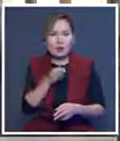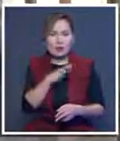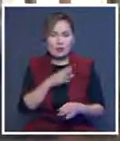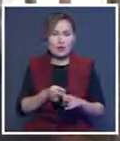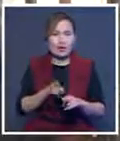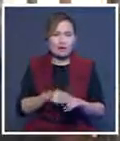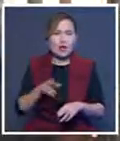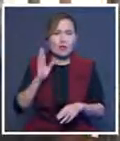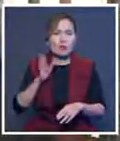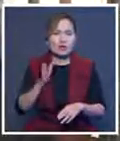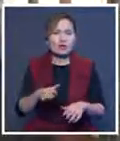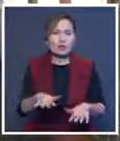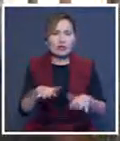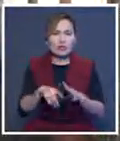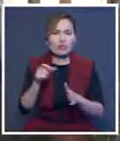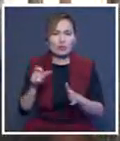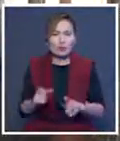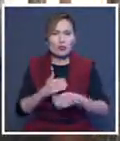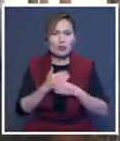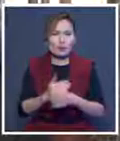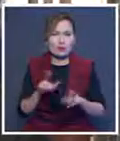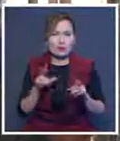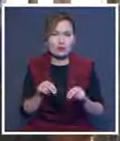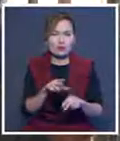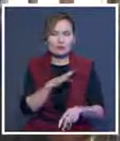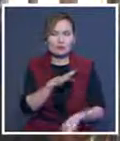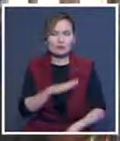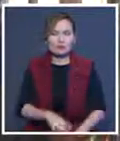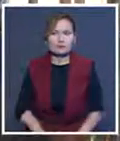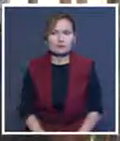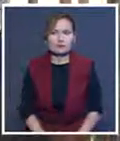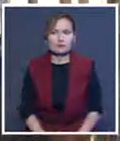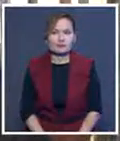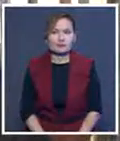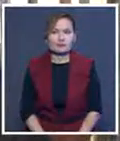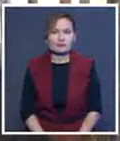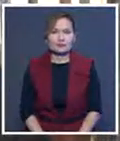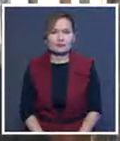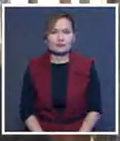отырып, алдағы уақытта бұның механизмін толықтай шешуге, жеткізуге уәде етті.